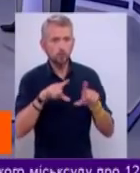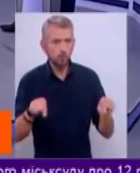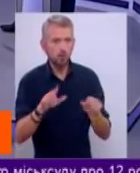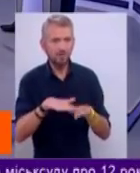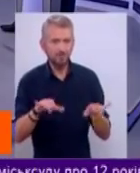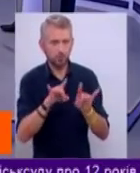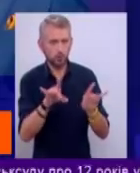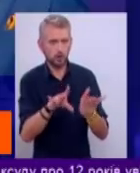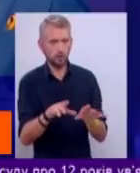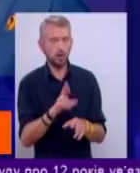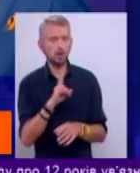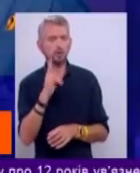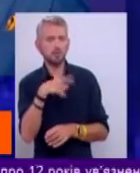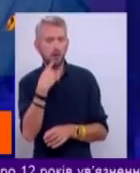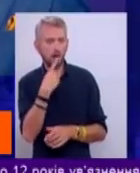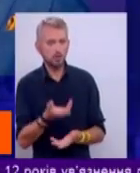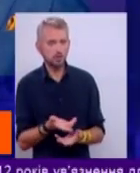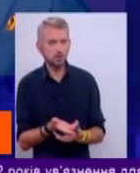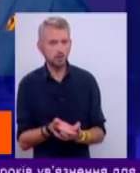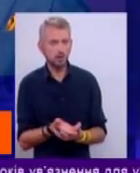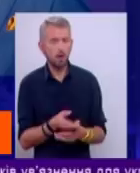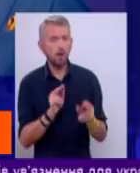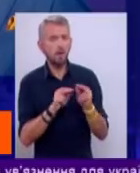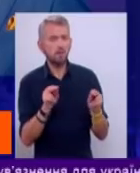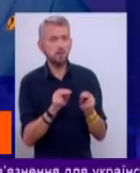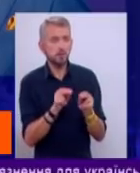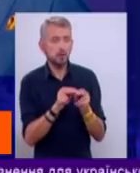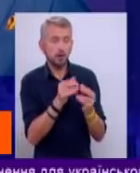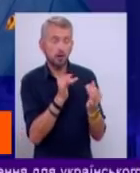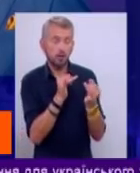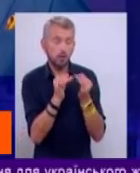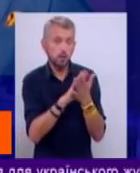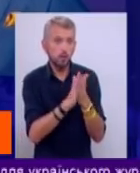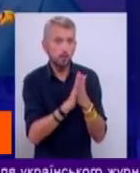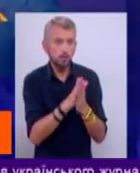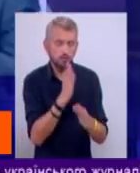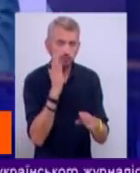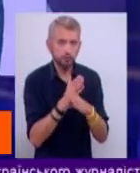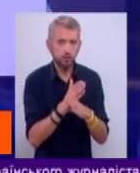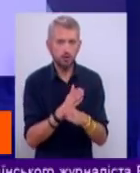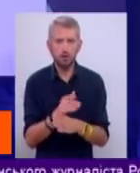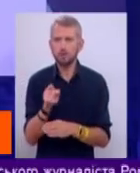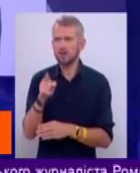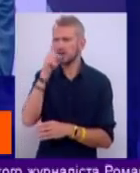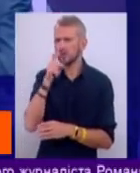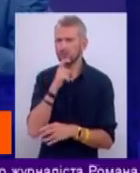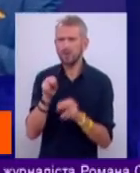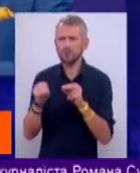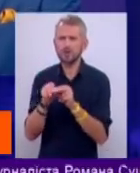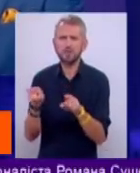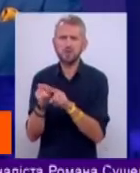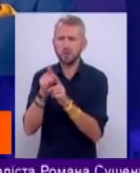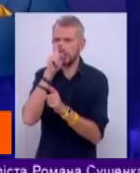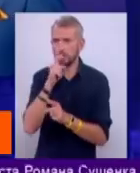дітьми. Вони, ось як дитина каже, з вчителем неможливо домовитися. Не розуміє, вчитель все одно не зрозуміє. Все